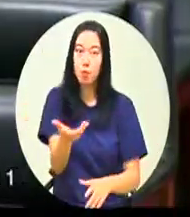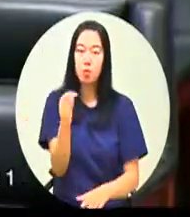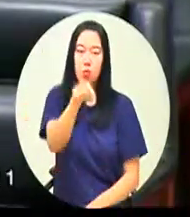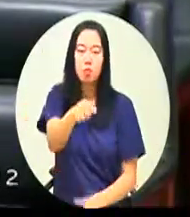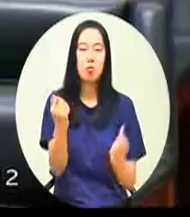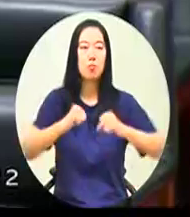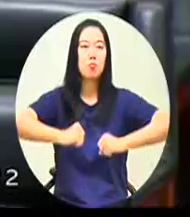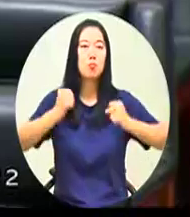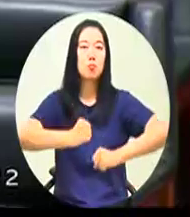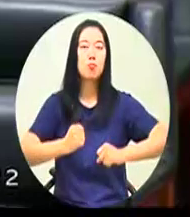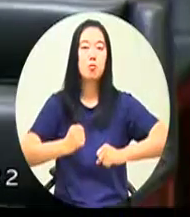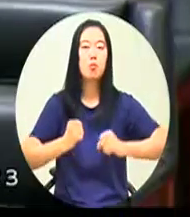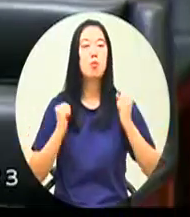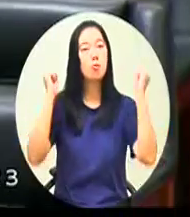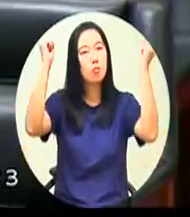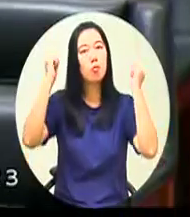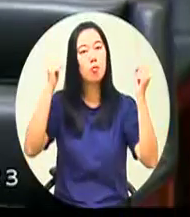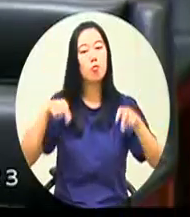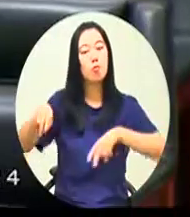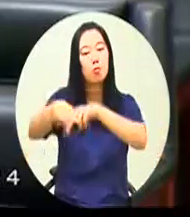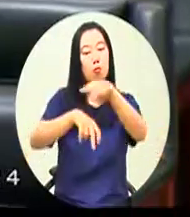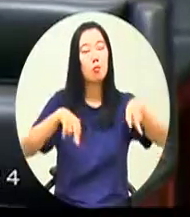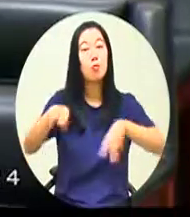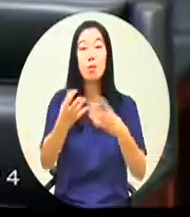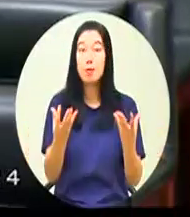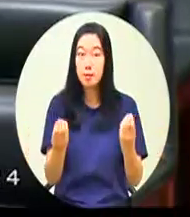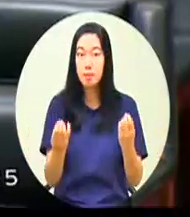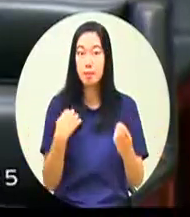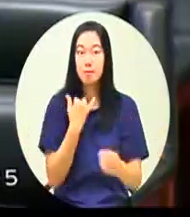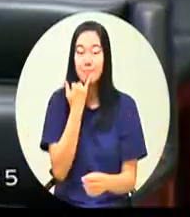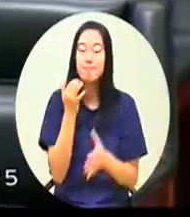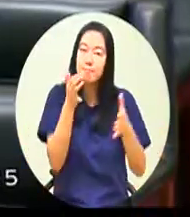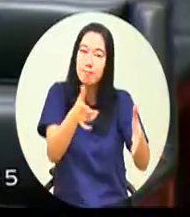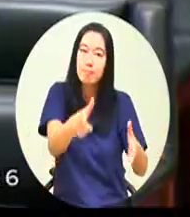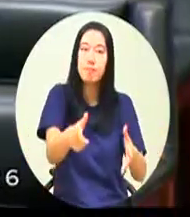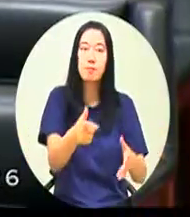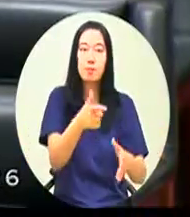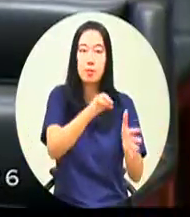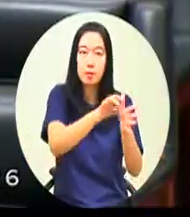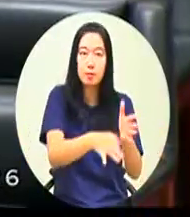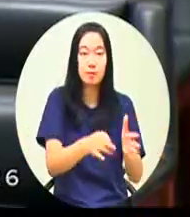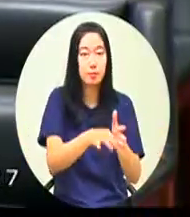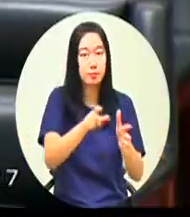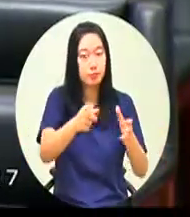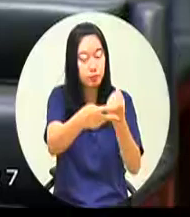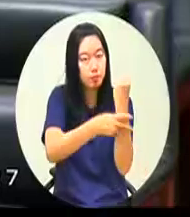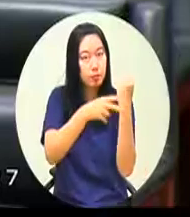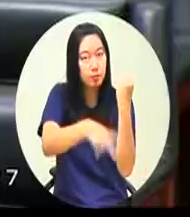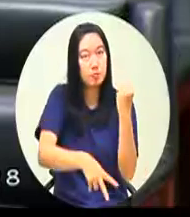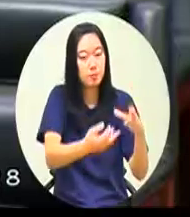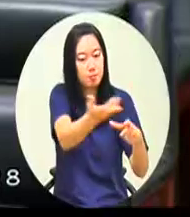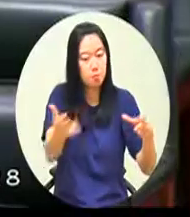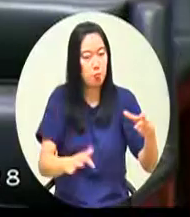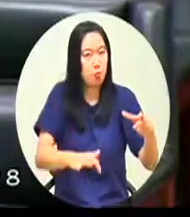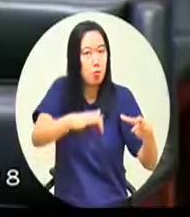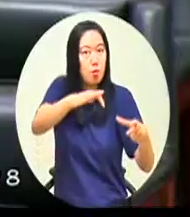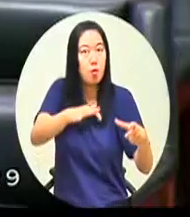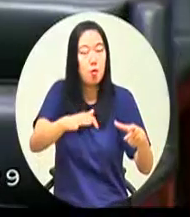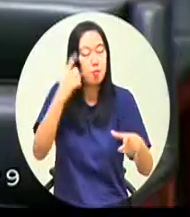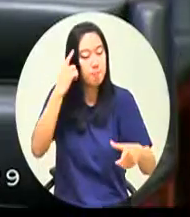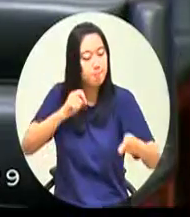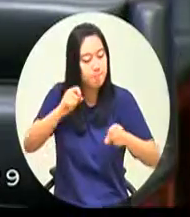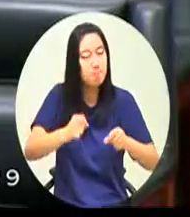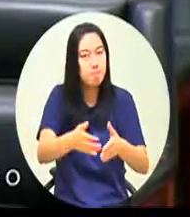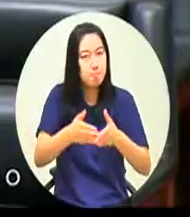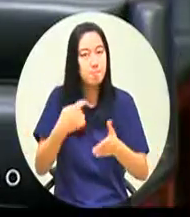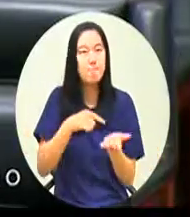所在，啊，希望讲局长针对这个嘉兴里的自洪处吼，我到尾这自洪处绝对唔通好无，一定爱阁继续